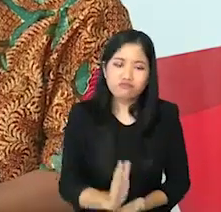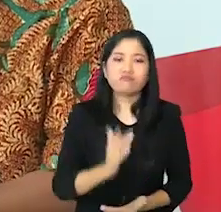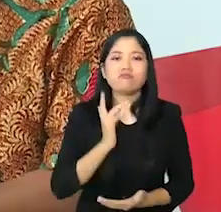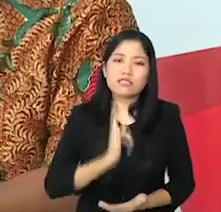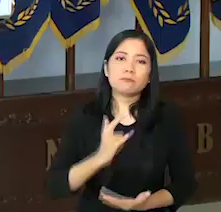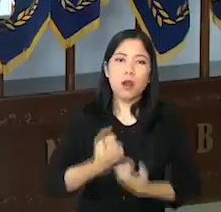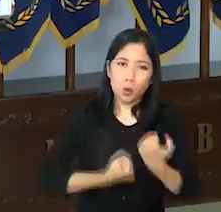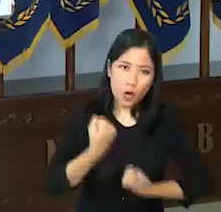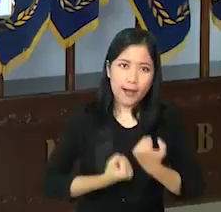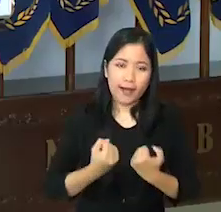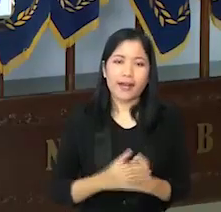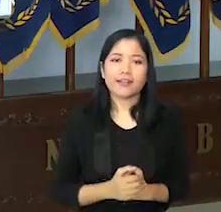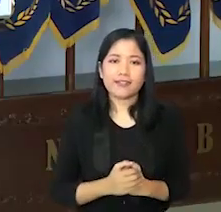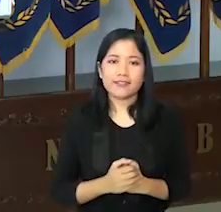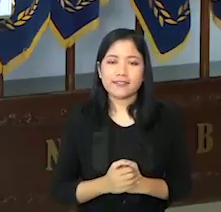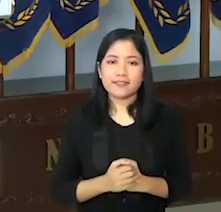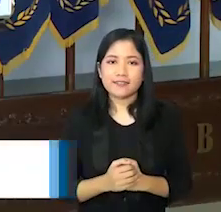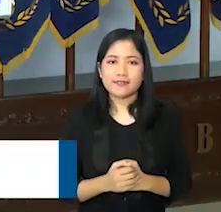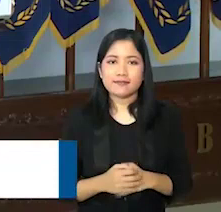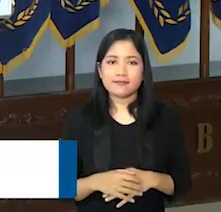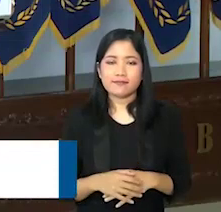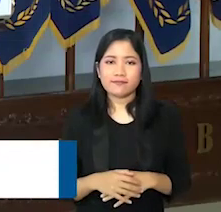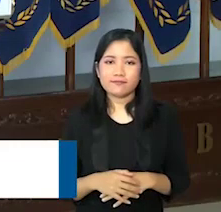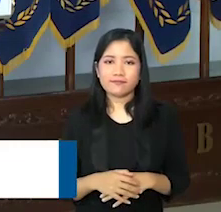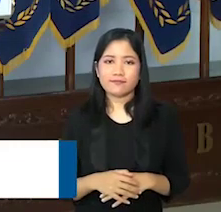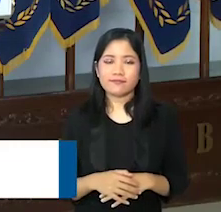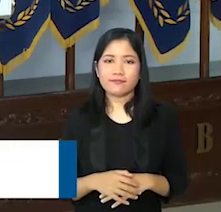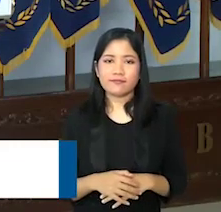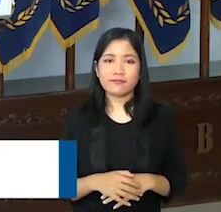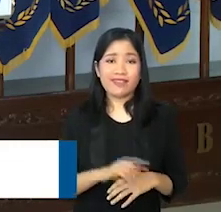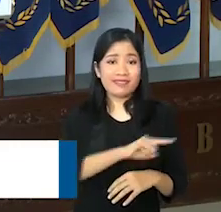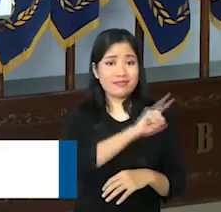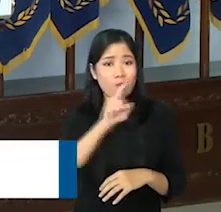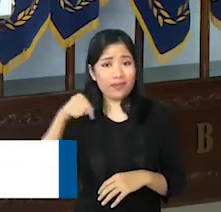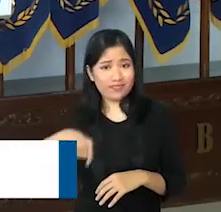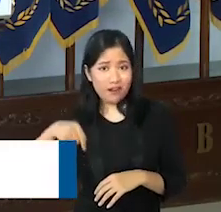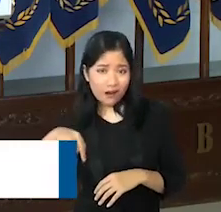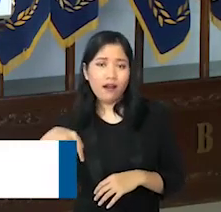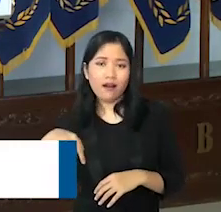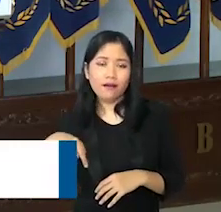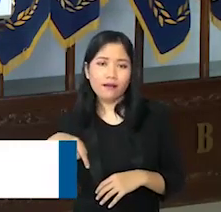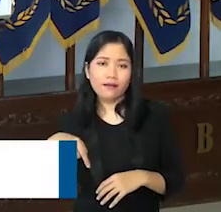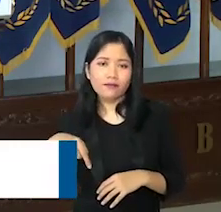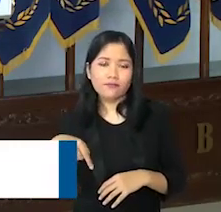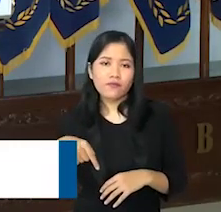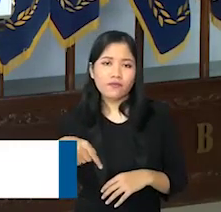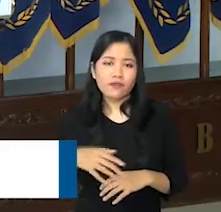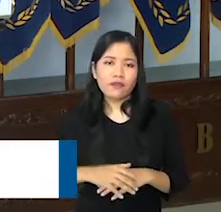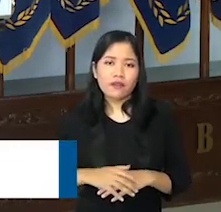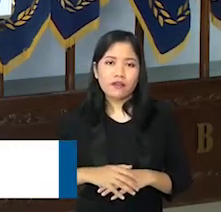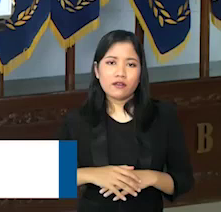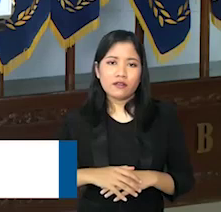terus menerus pengen kemudian Sampai dengan saat ini sudah